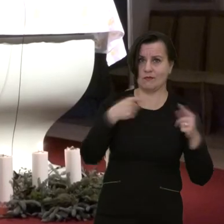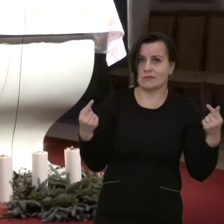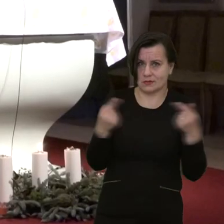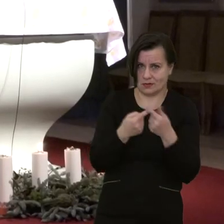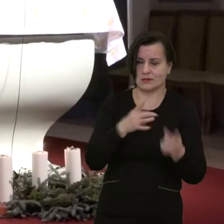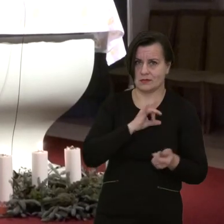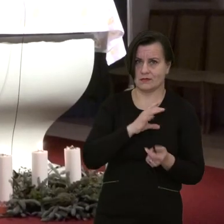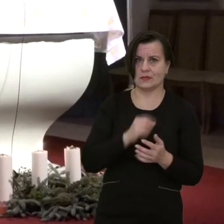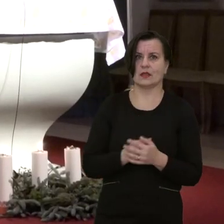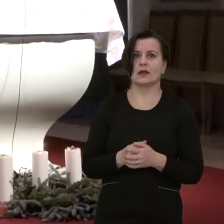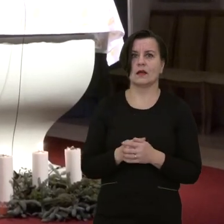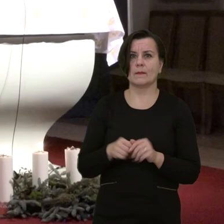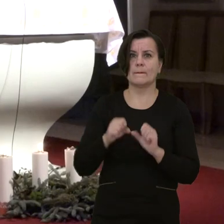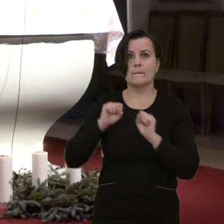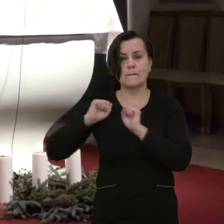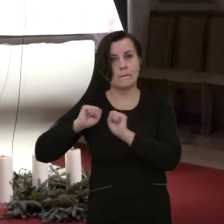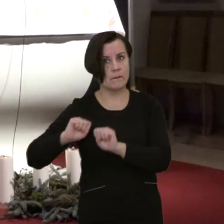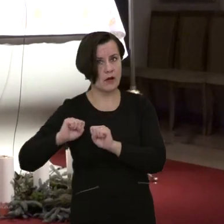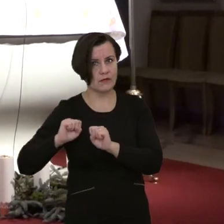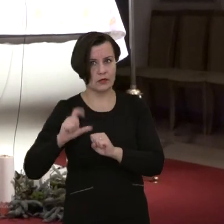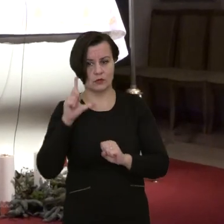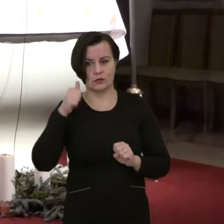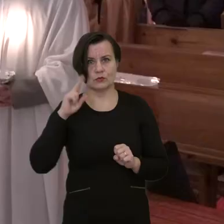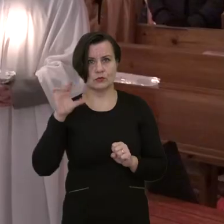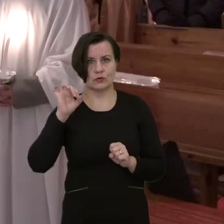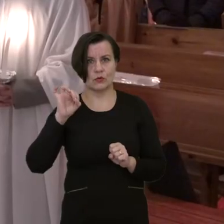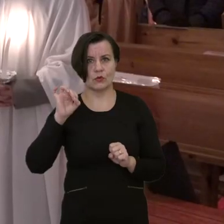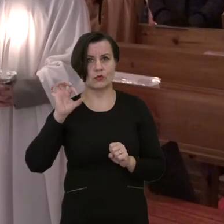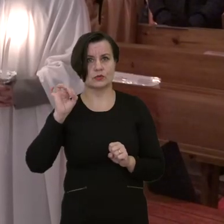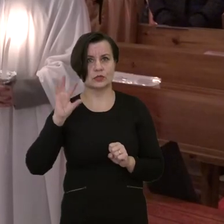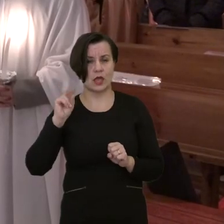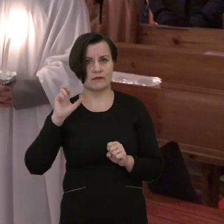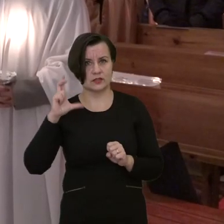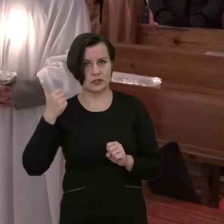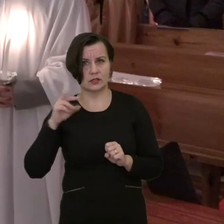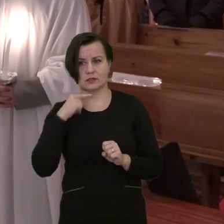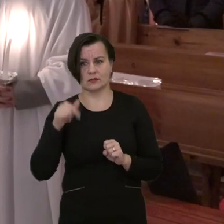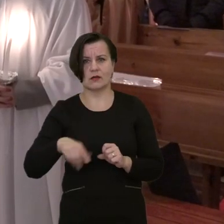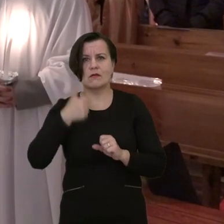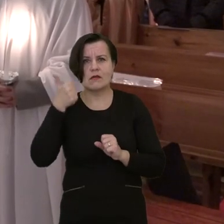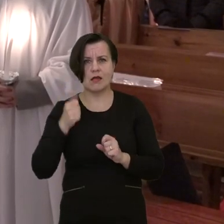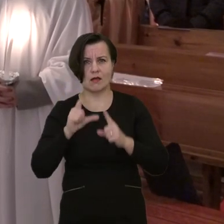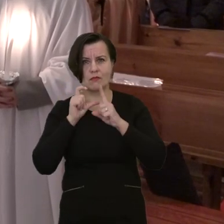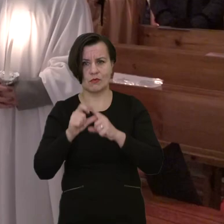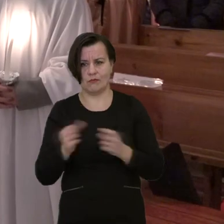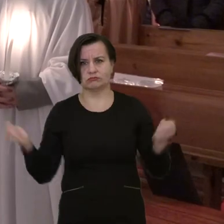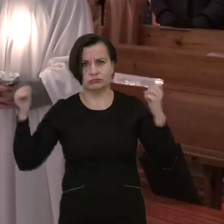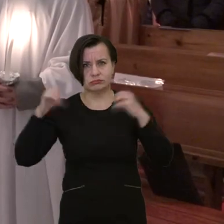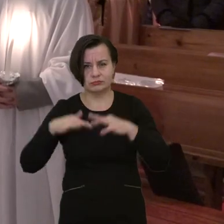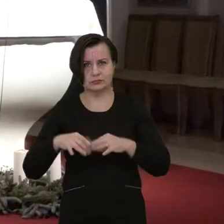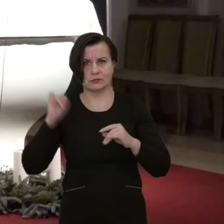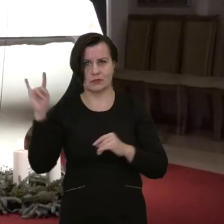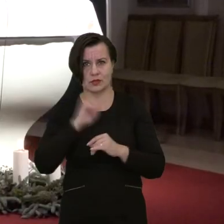Pasak direktorės pavaduotojos Ritos Lukoševičienės, Šventosios Liucijos šventė puiki proga visiems drauge susirinkti į